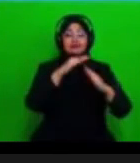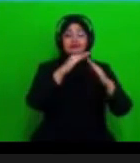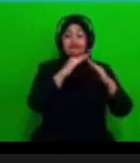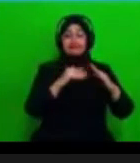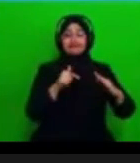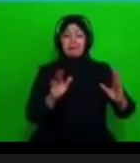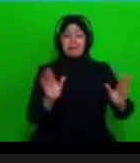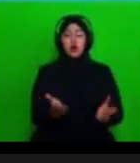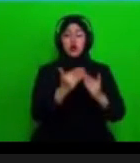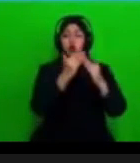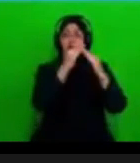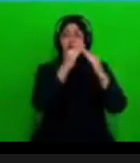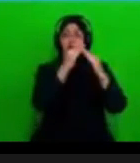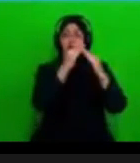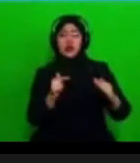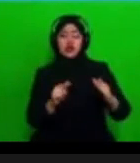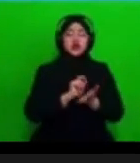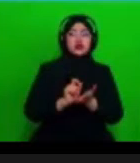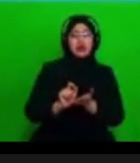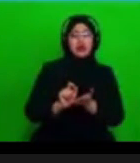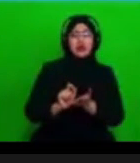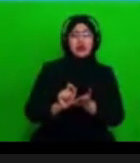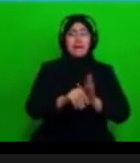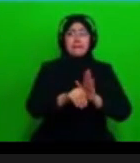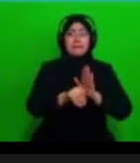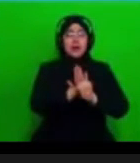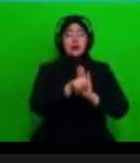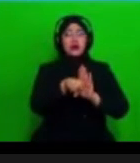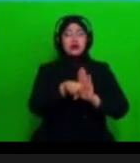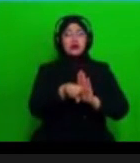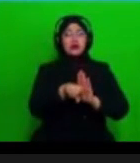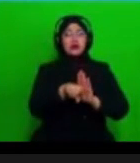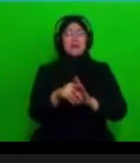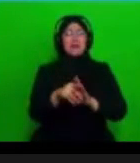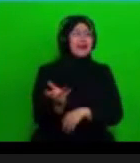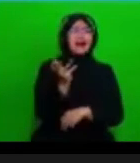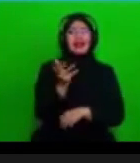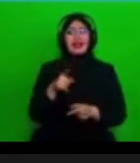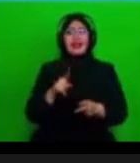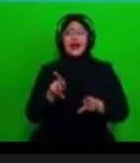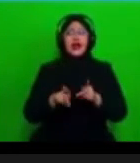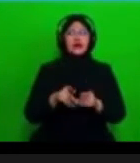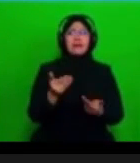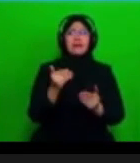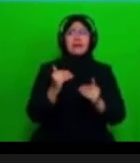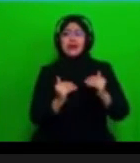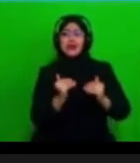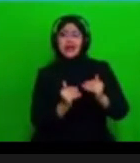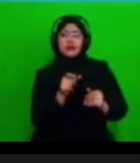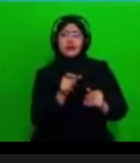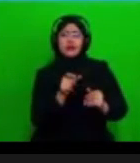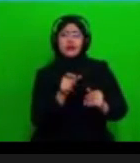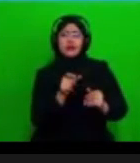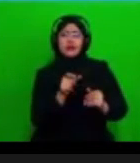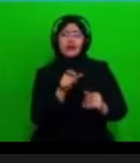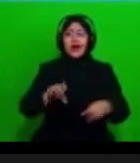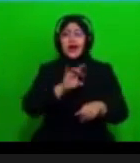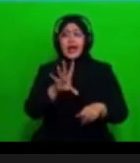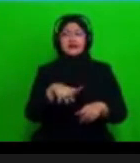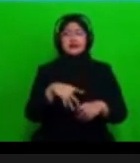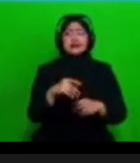per meter persegi di Papua, itu dananya jauh lebih mahal daripada membangun di daerah Purwokerto atau di